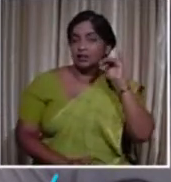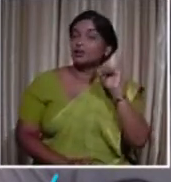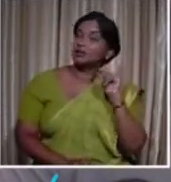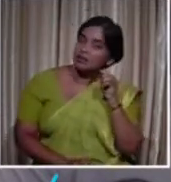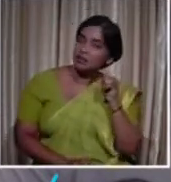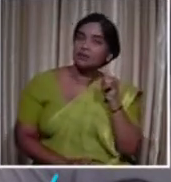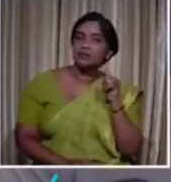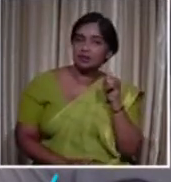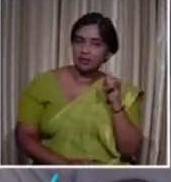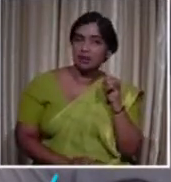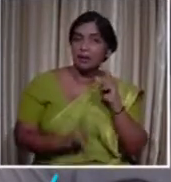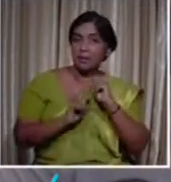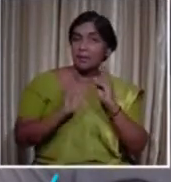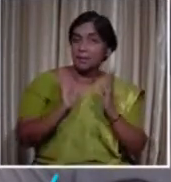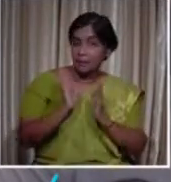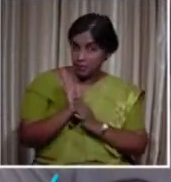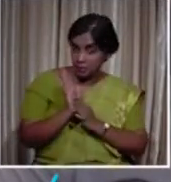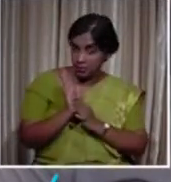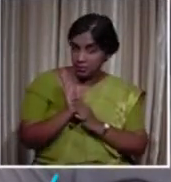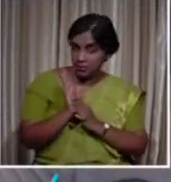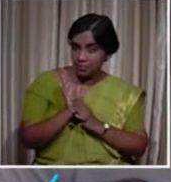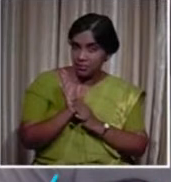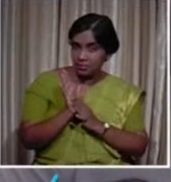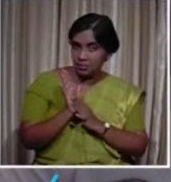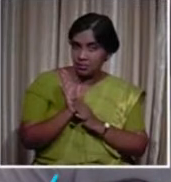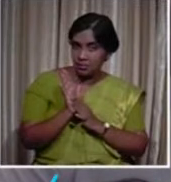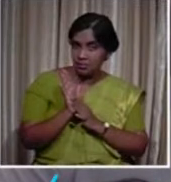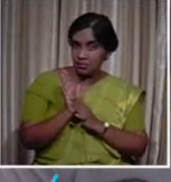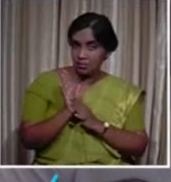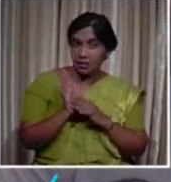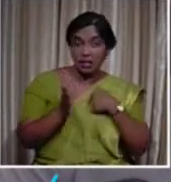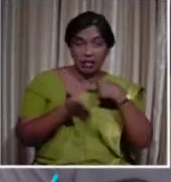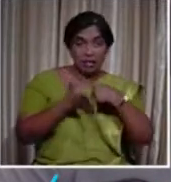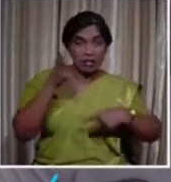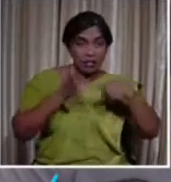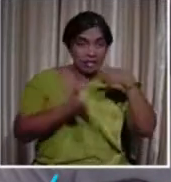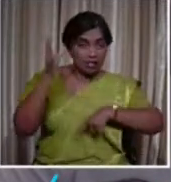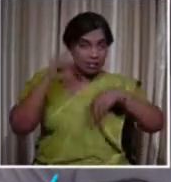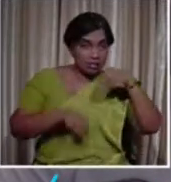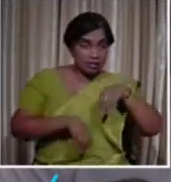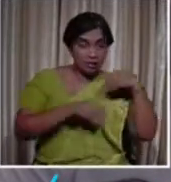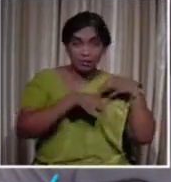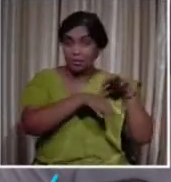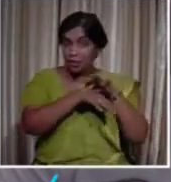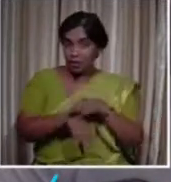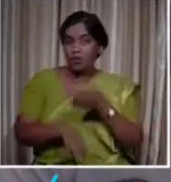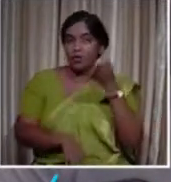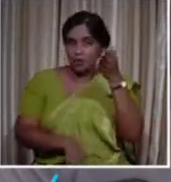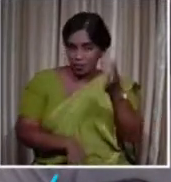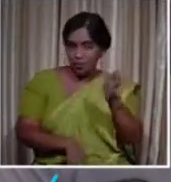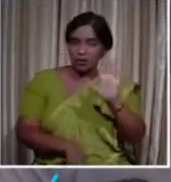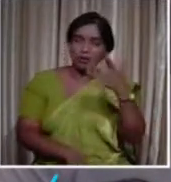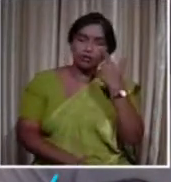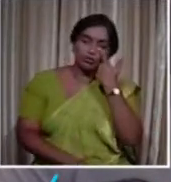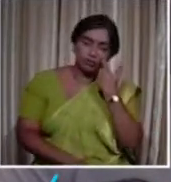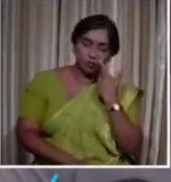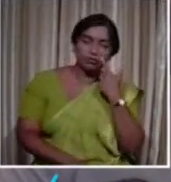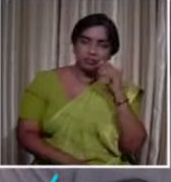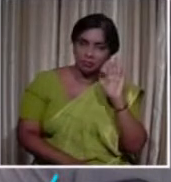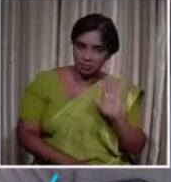විට අගමැතිතුමනි මාව දේශපාලනයට ගෙනාවේ ඔබතුමා. නමුත් මම කනගාටු